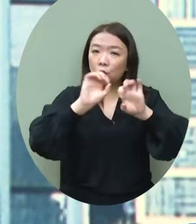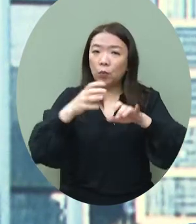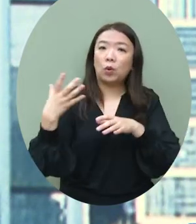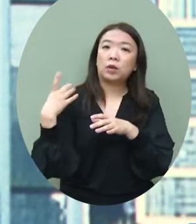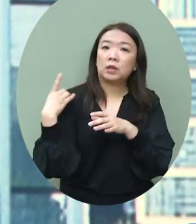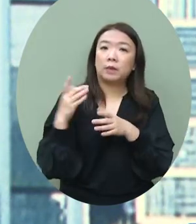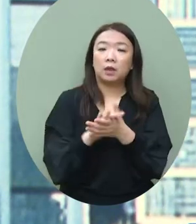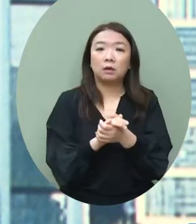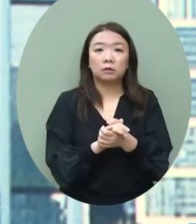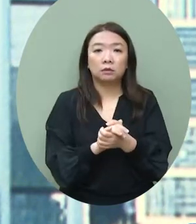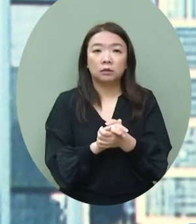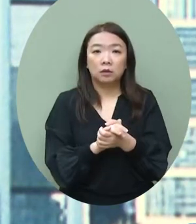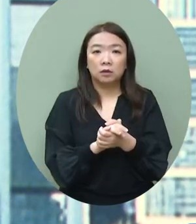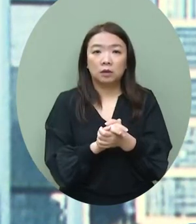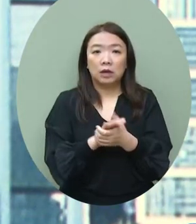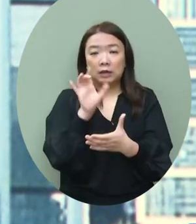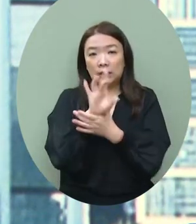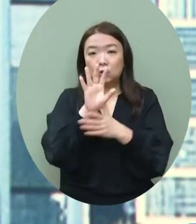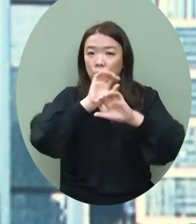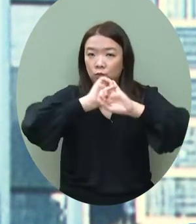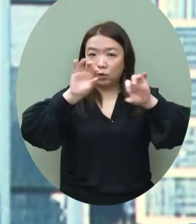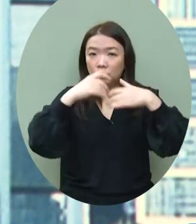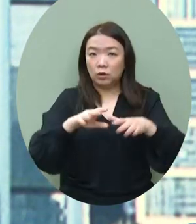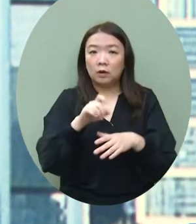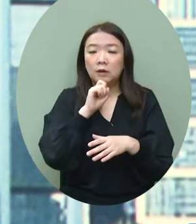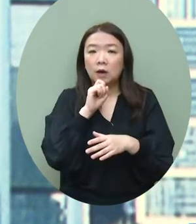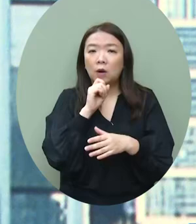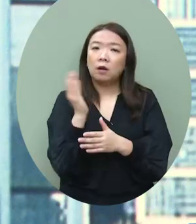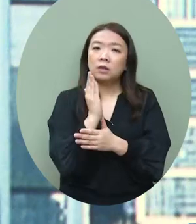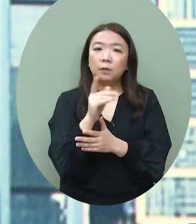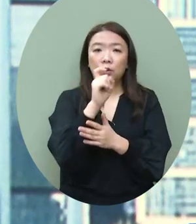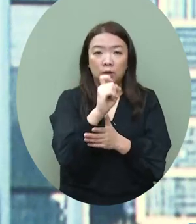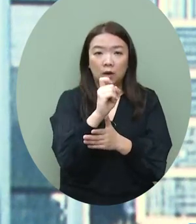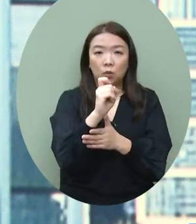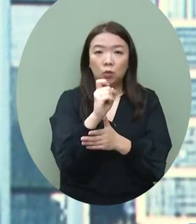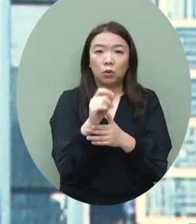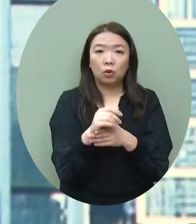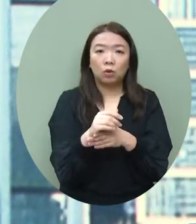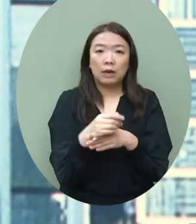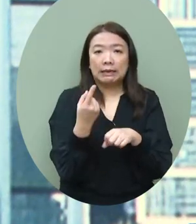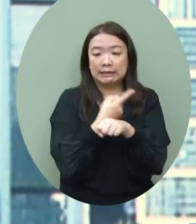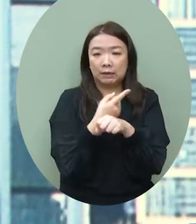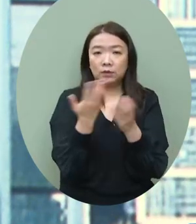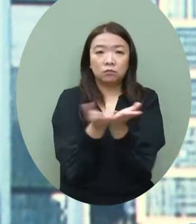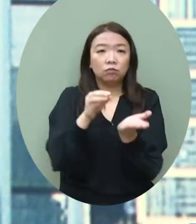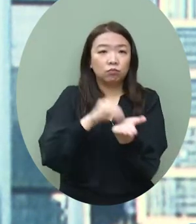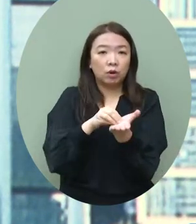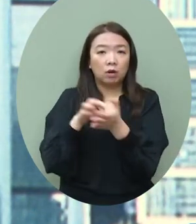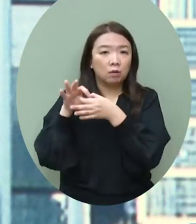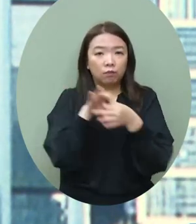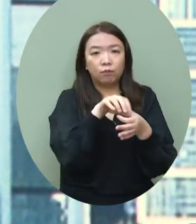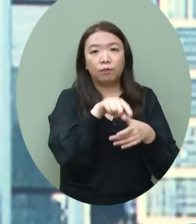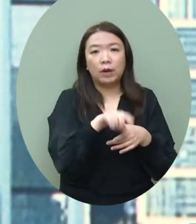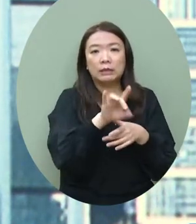實已經提早咗講俾大家聽咧，有接近9個嘅初步確診個案都係同呢個喺酒店個